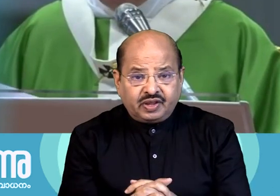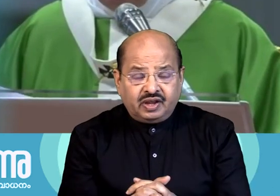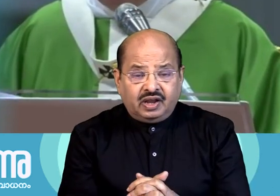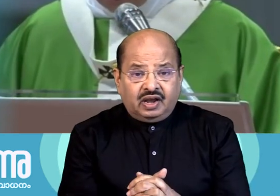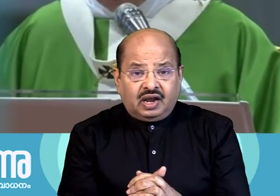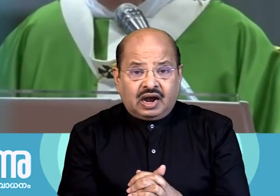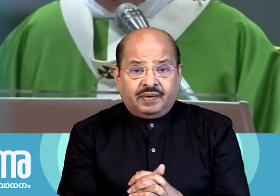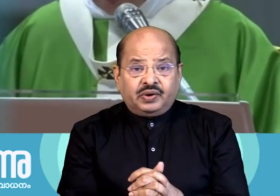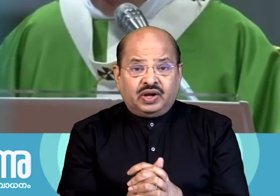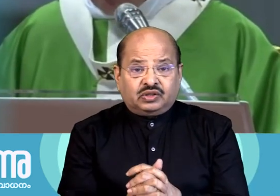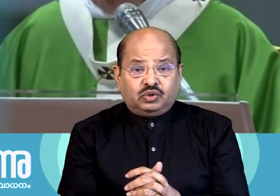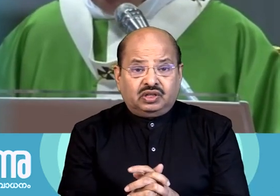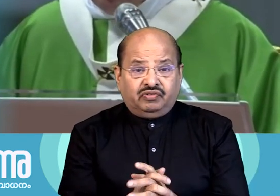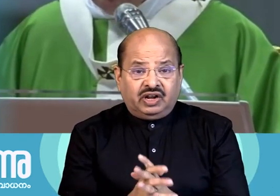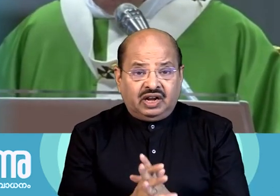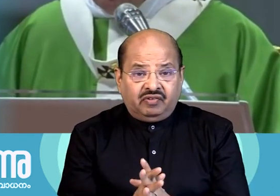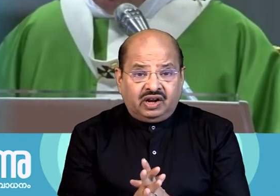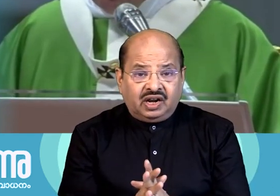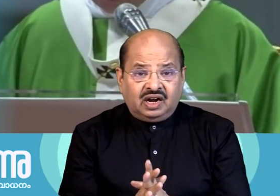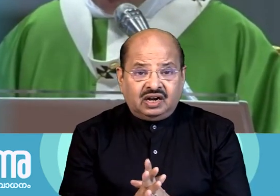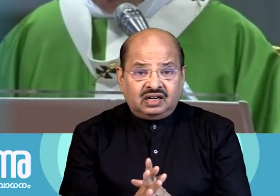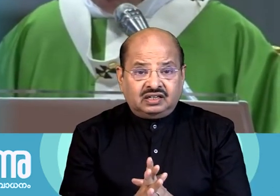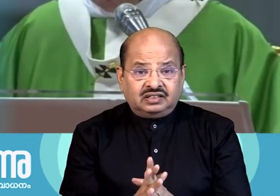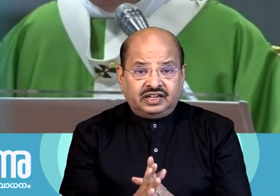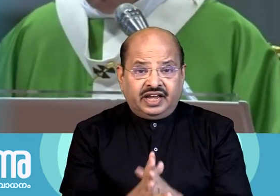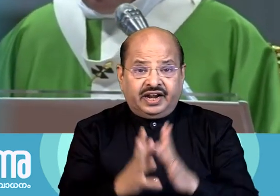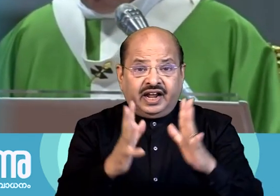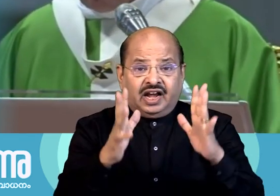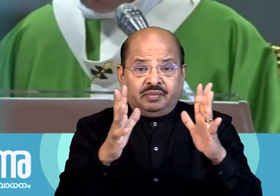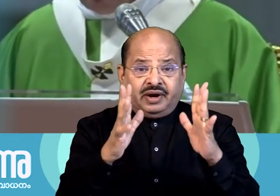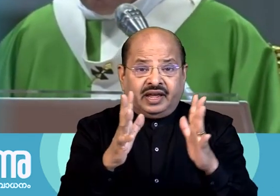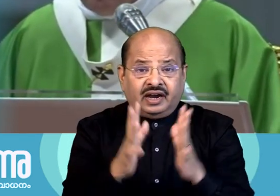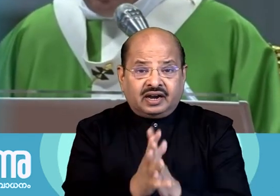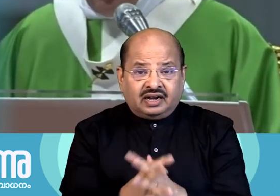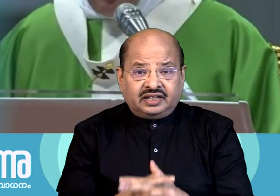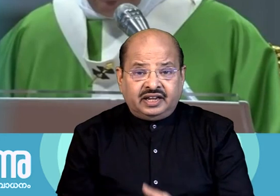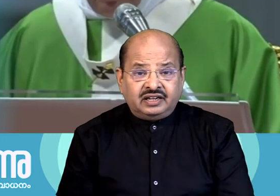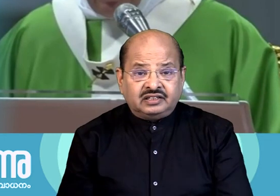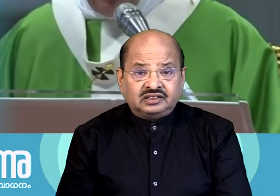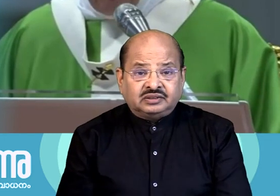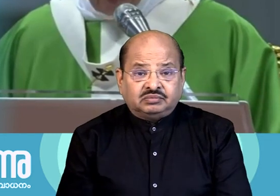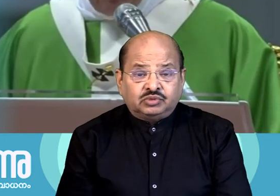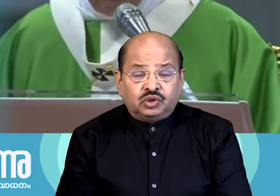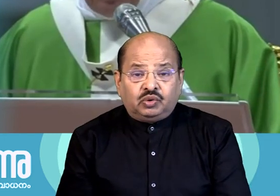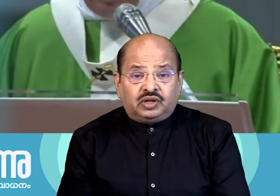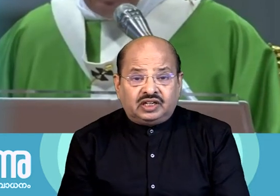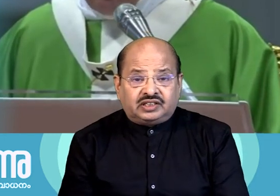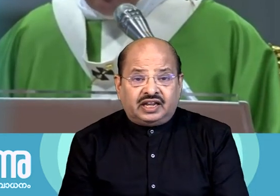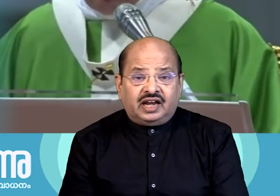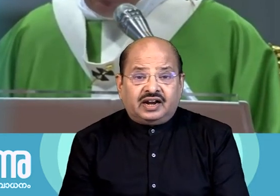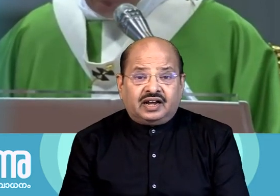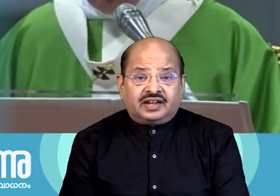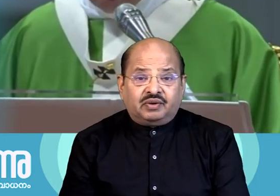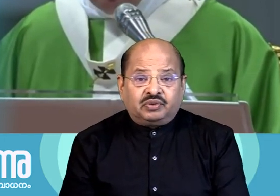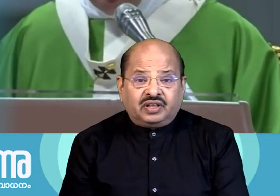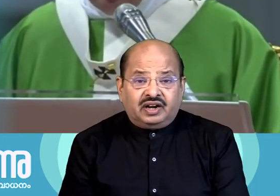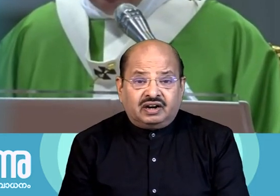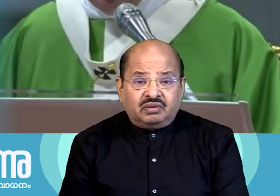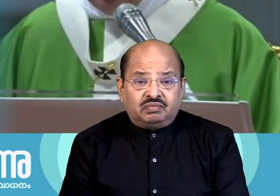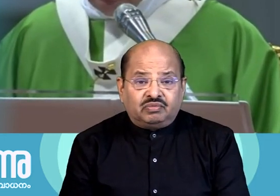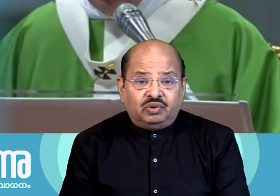വരാനും അവർ ഉയർത്തുന്ന വെല്ലുവിളികൾ നേരിടാനും ഇടയാകാതെ മുൻകൂട്ടി